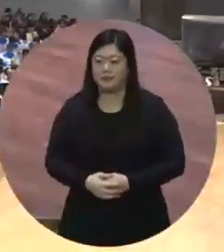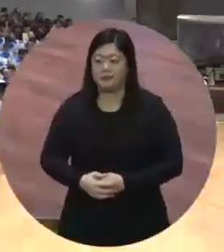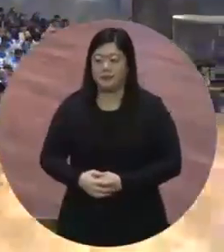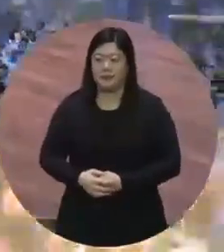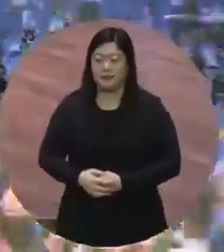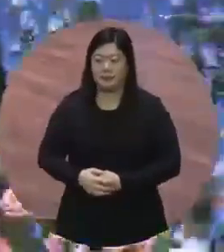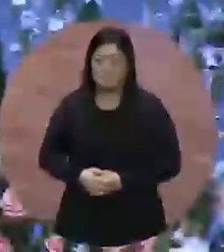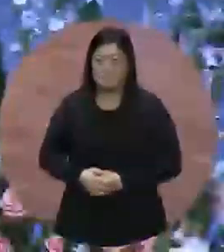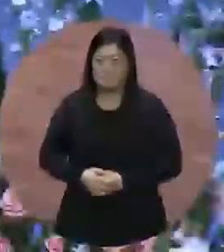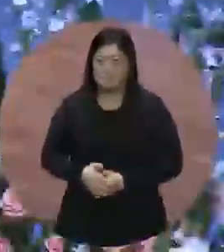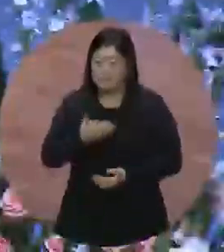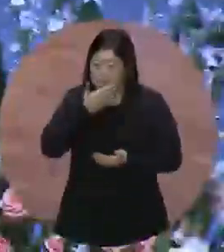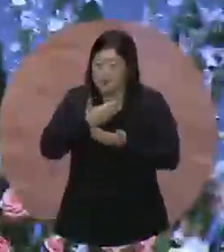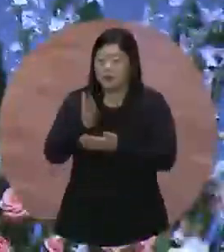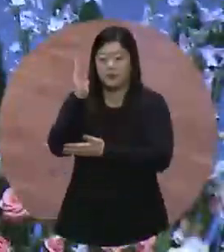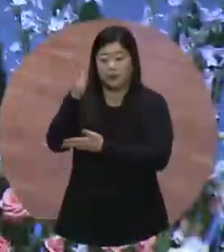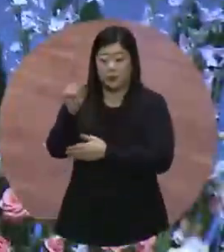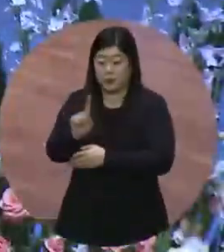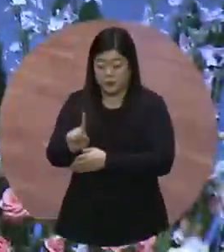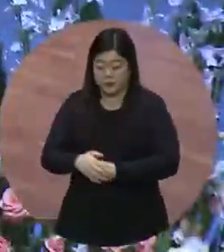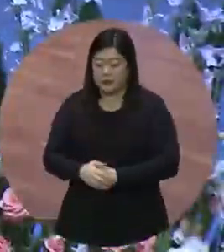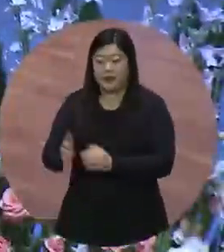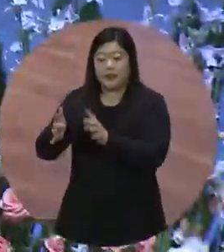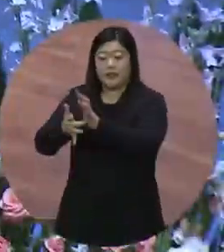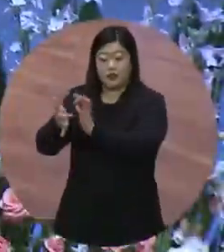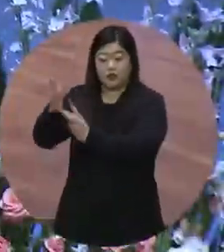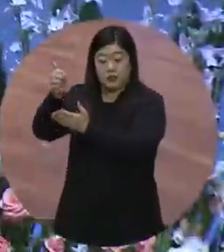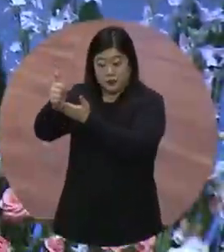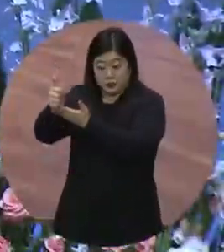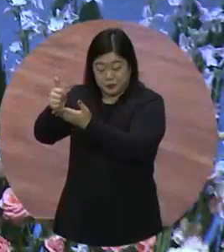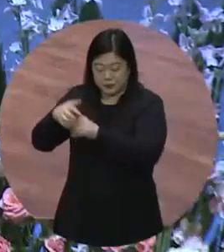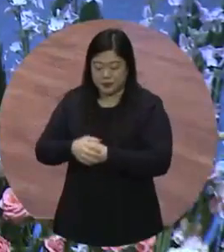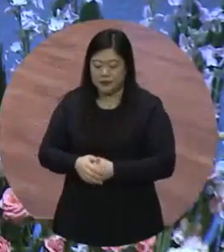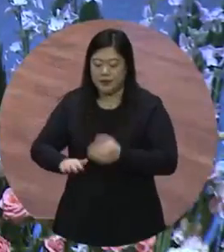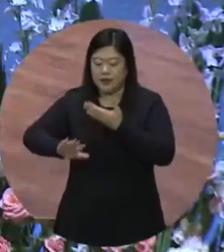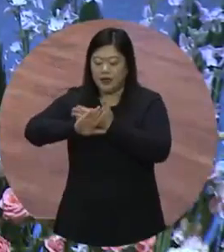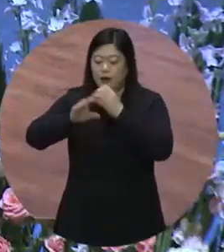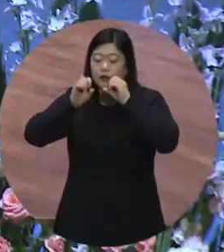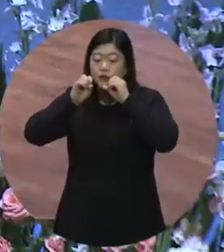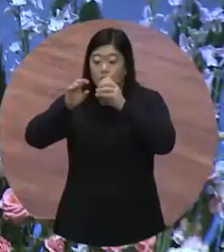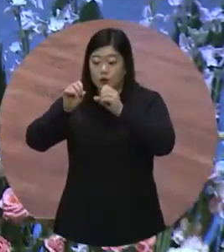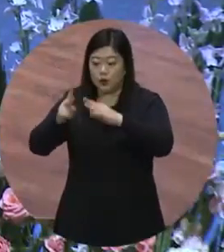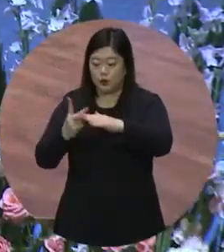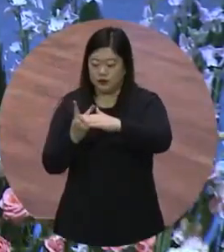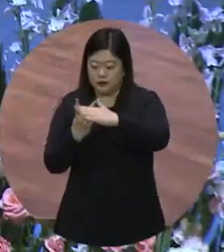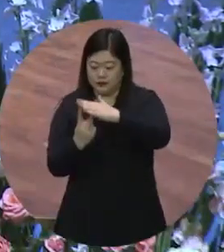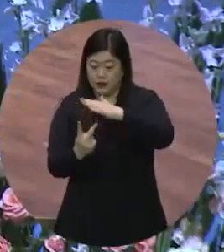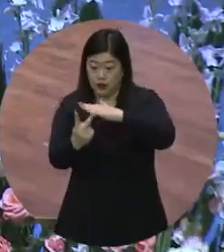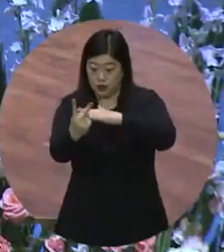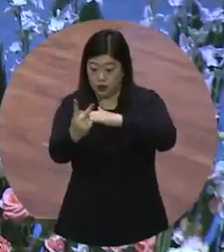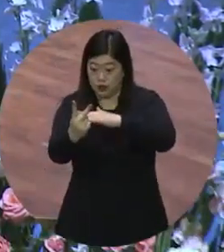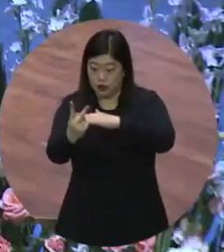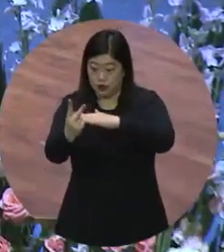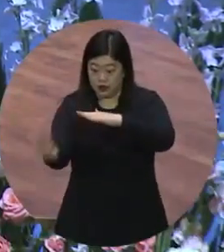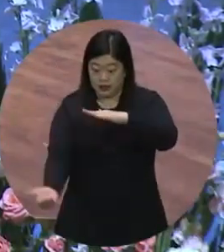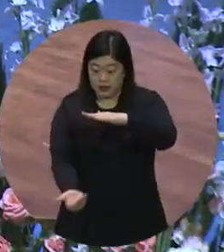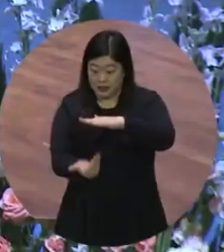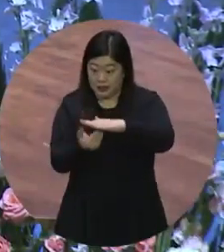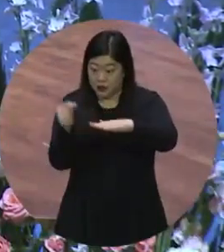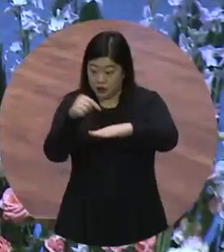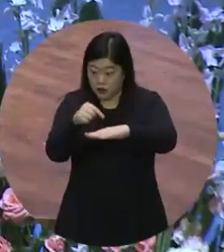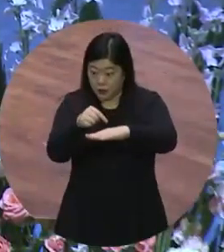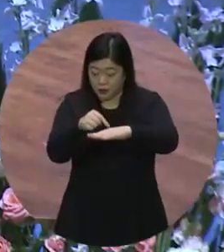아주 중요한 놀라운 말씀이에요. 예수님께서는요 선교 비전을 실현하는 것은 우리의